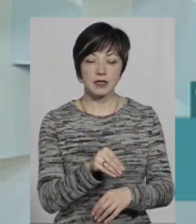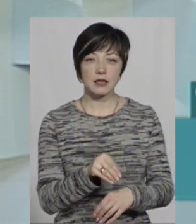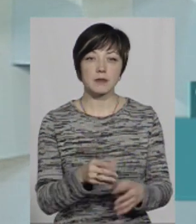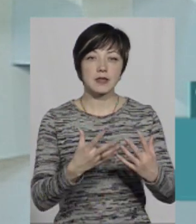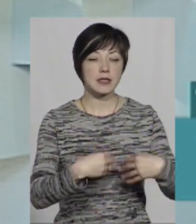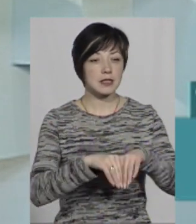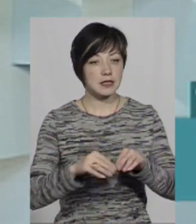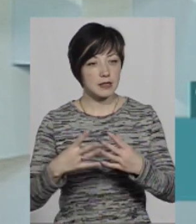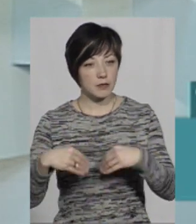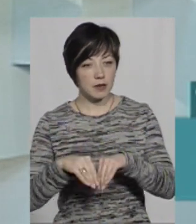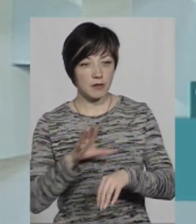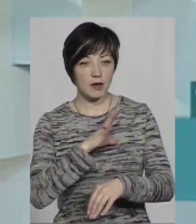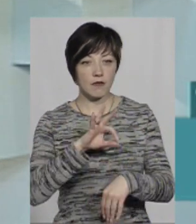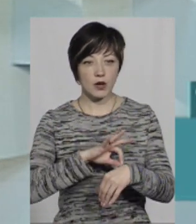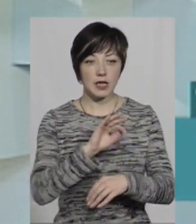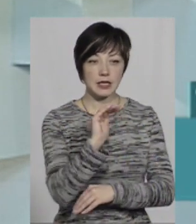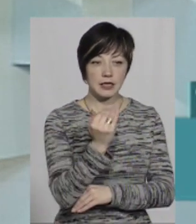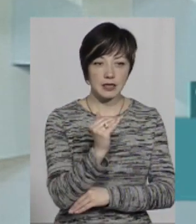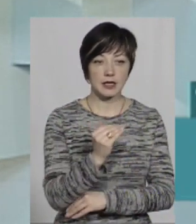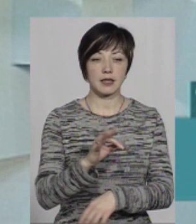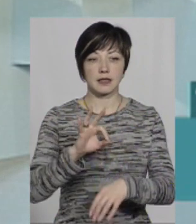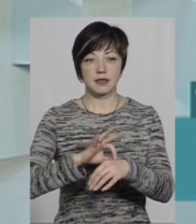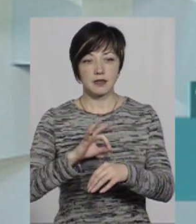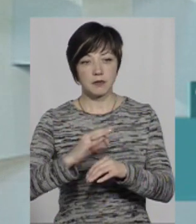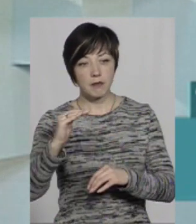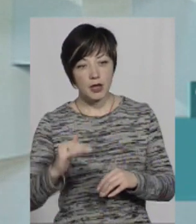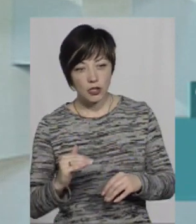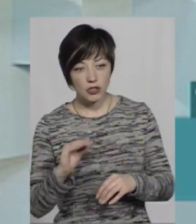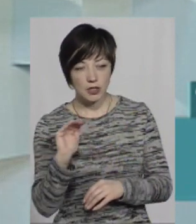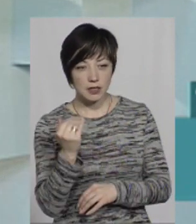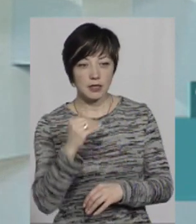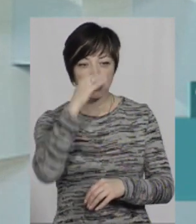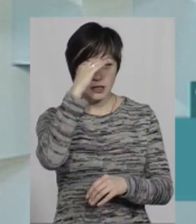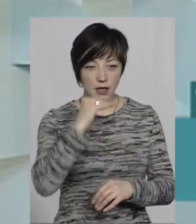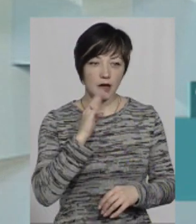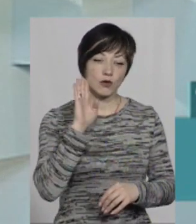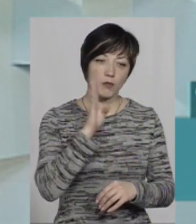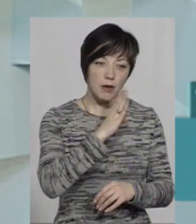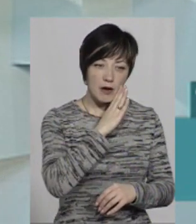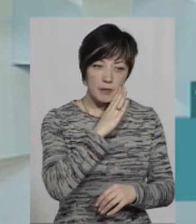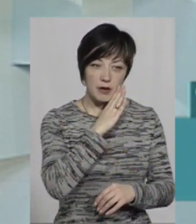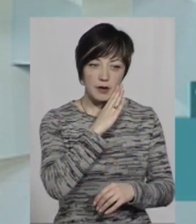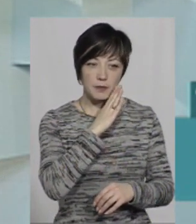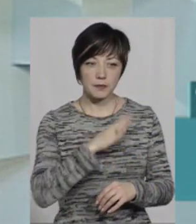цілими сім'ями. Хворіла дитина, після неї захворіла менша дитина, тато, мама,